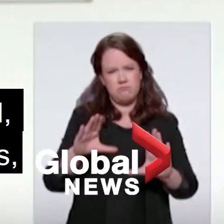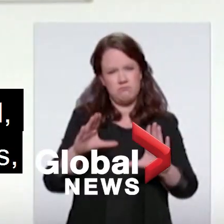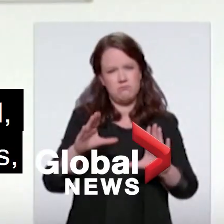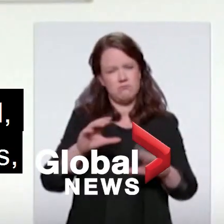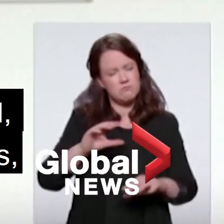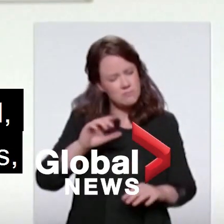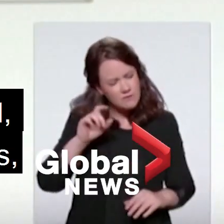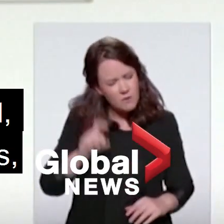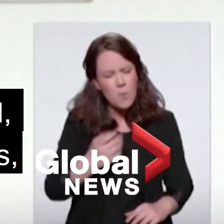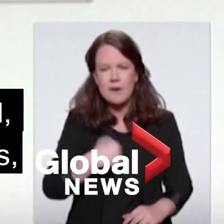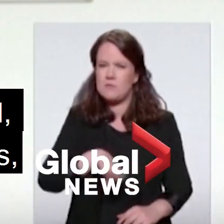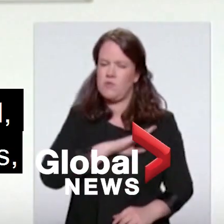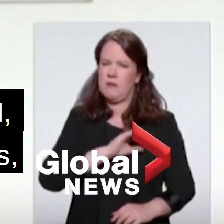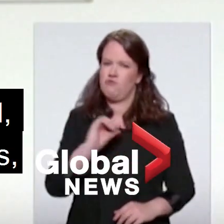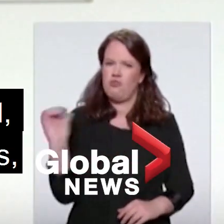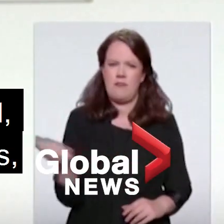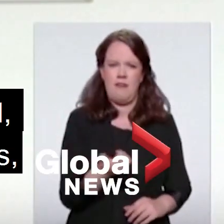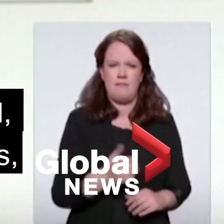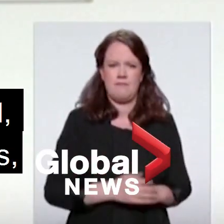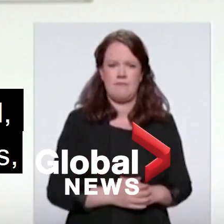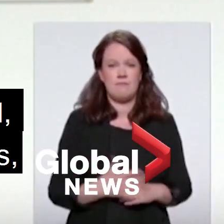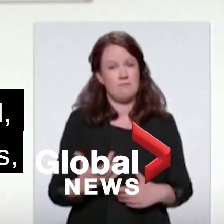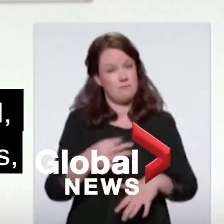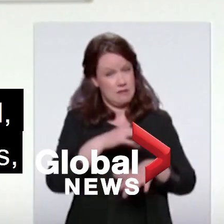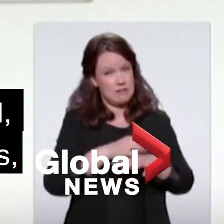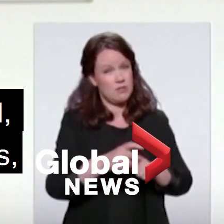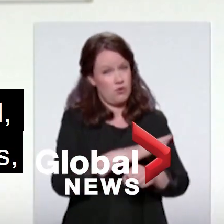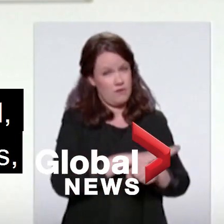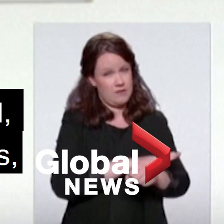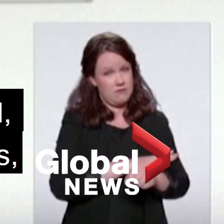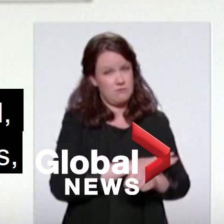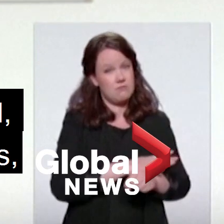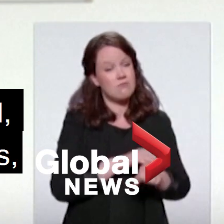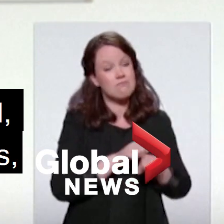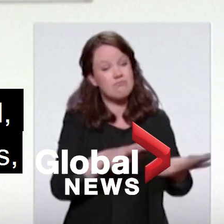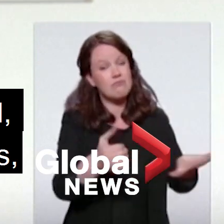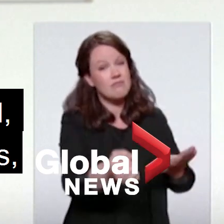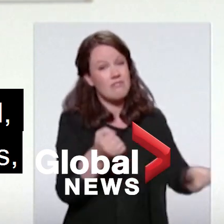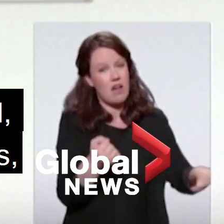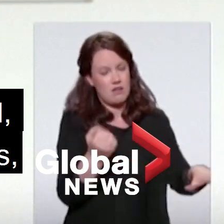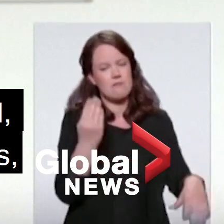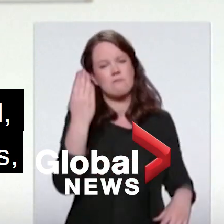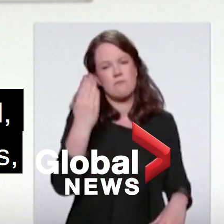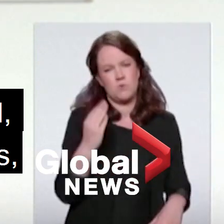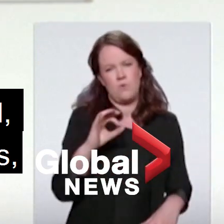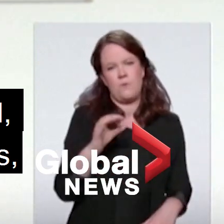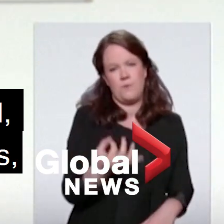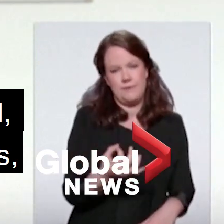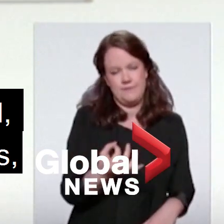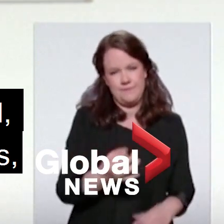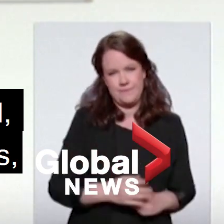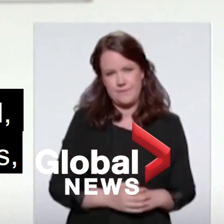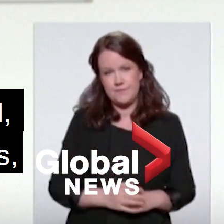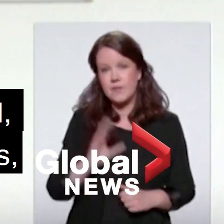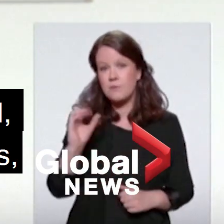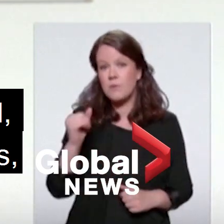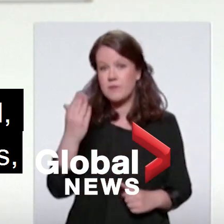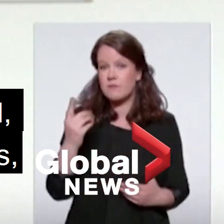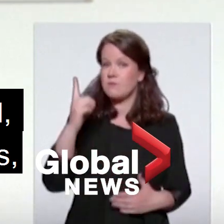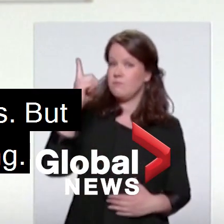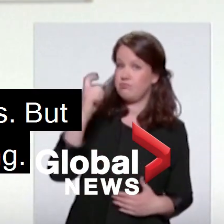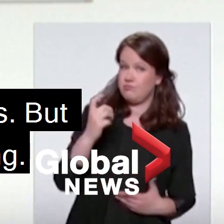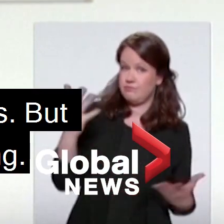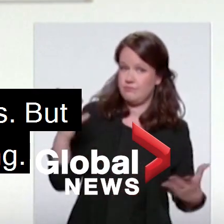oui il faut freiner le virus aussi nous allons fermer durant trois semaines